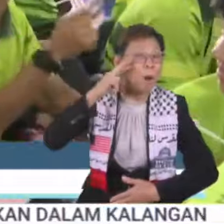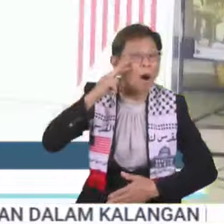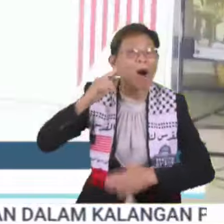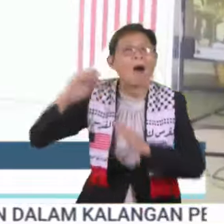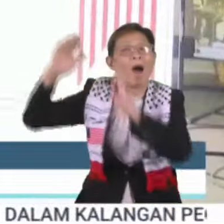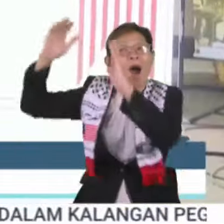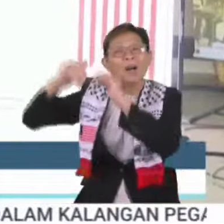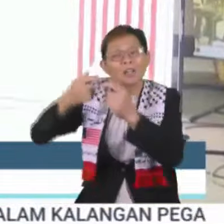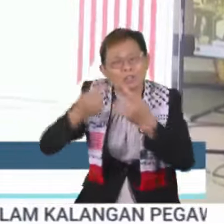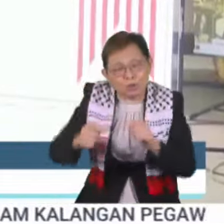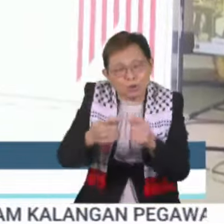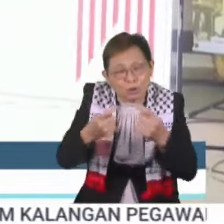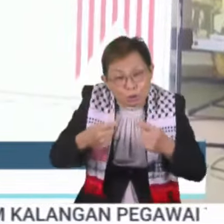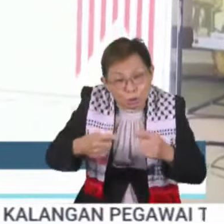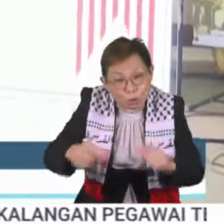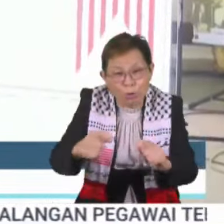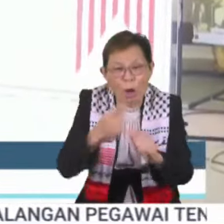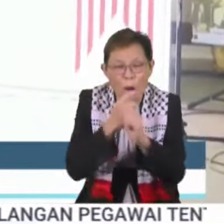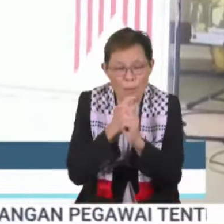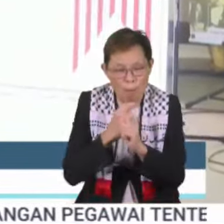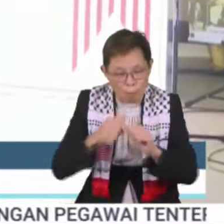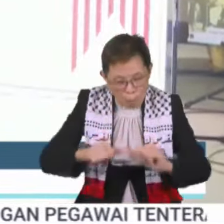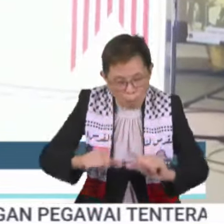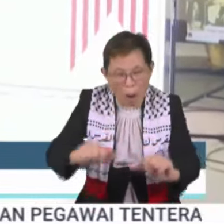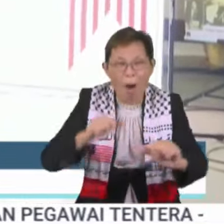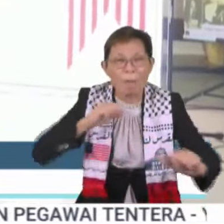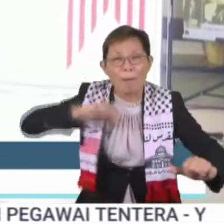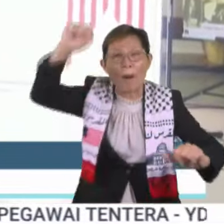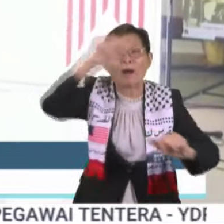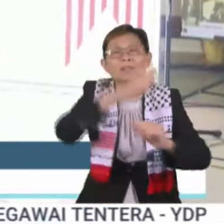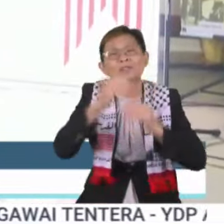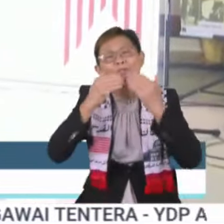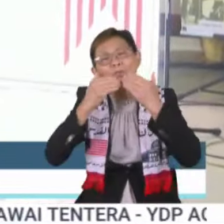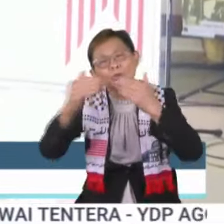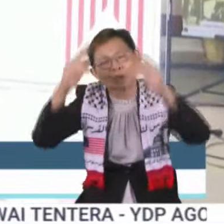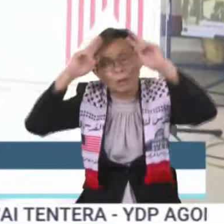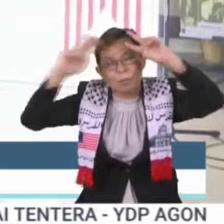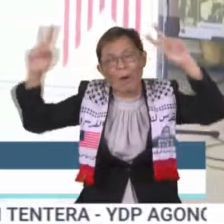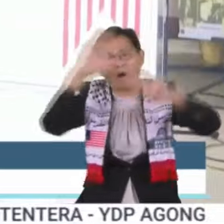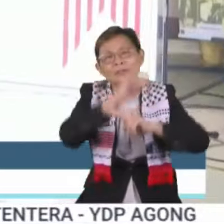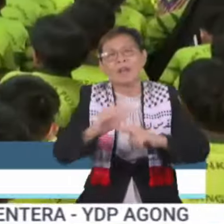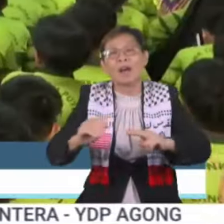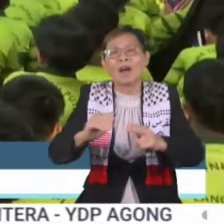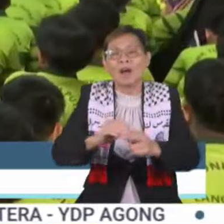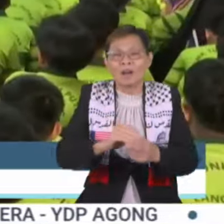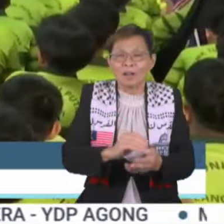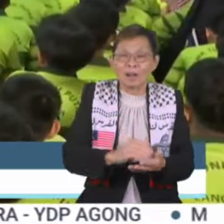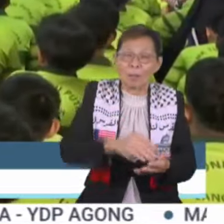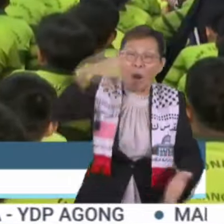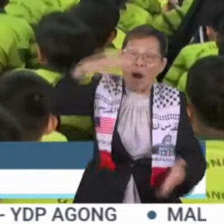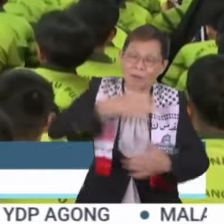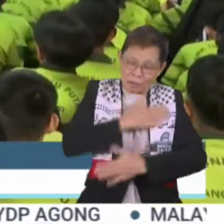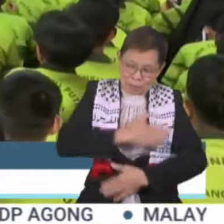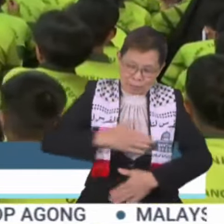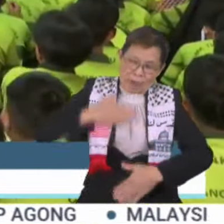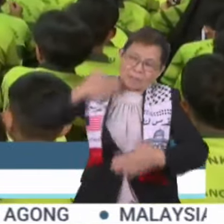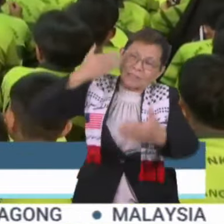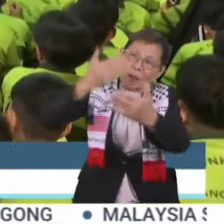mereka terus berusaha mengekalkan kemerdekaan dan bersyukur atas keamanan dan kemakmuran yang dikecapi sehingga